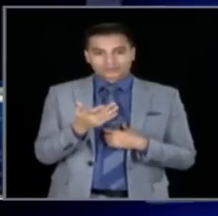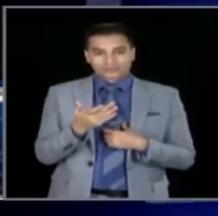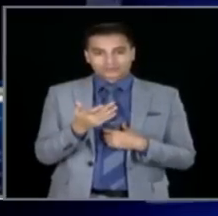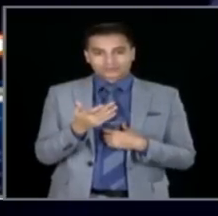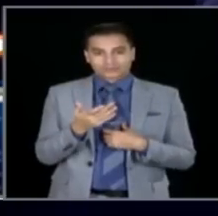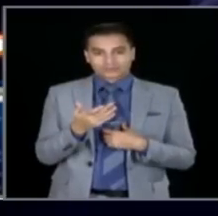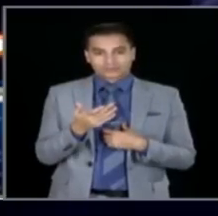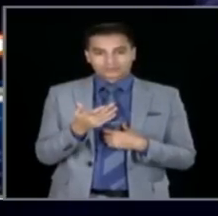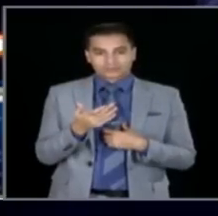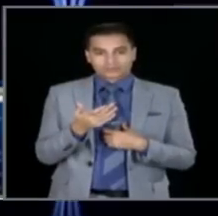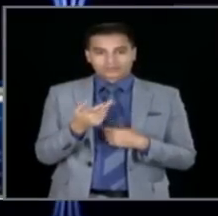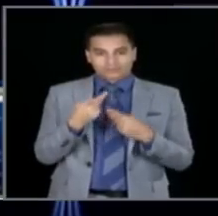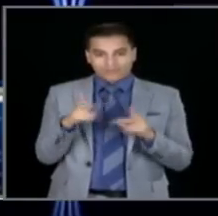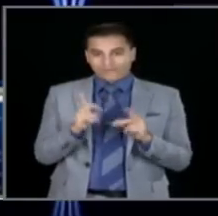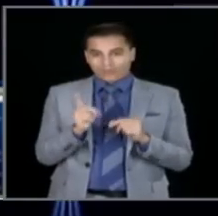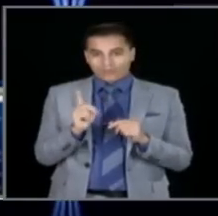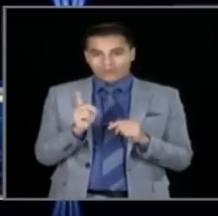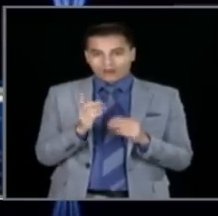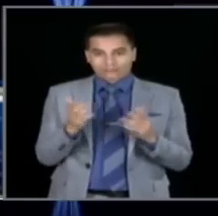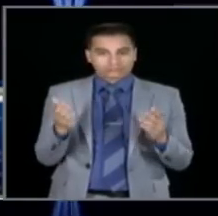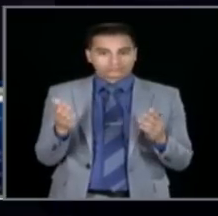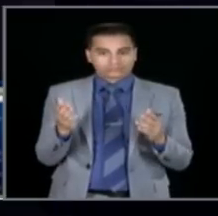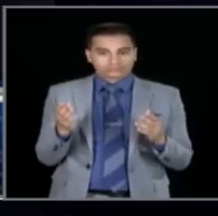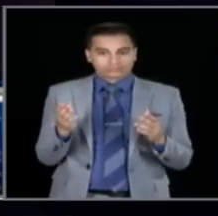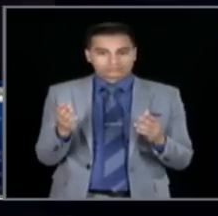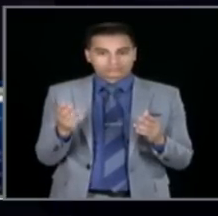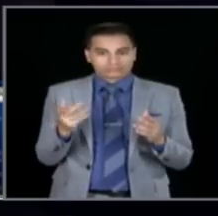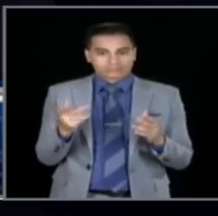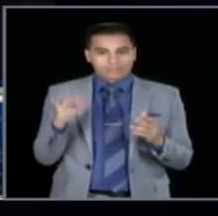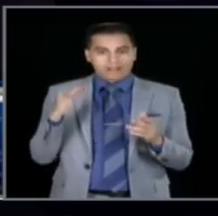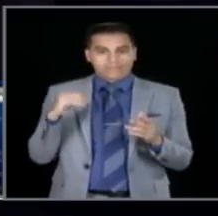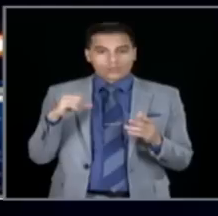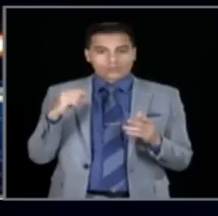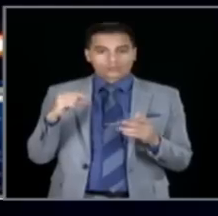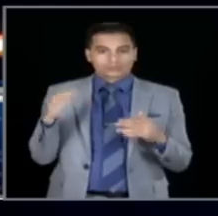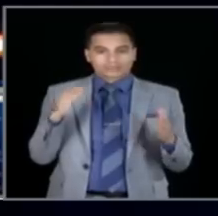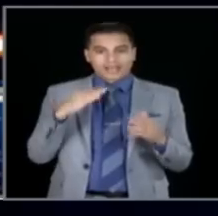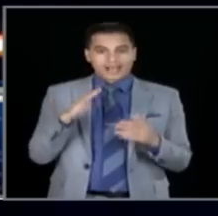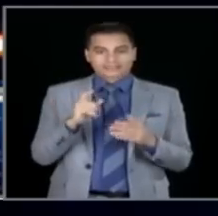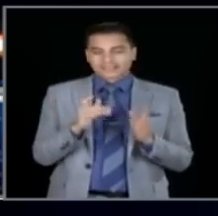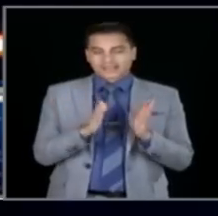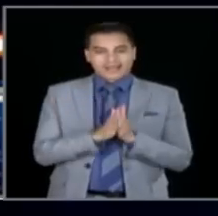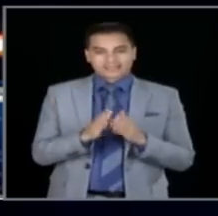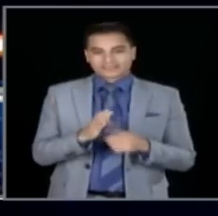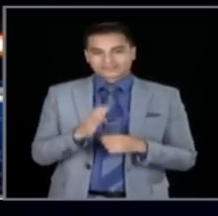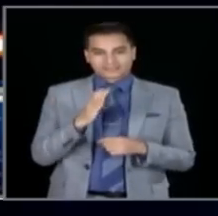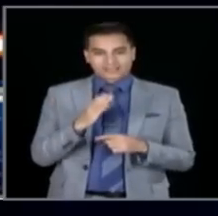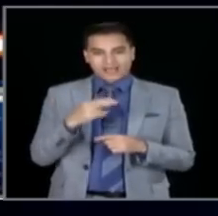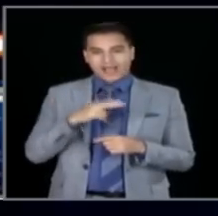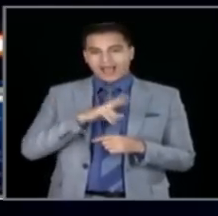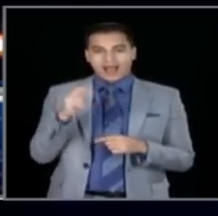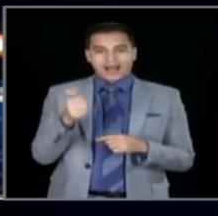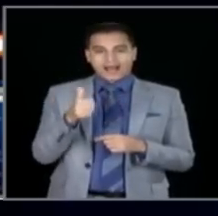الأسوان. موافقين؟ لا. شفت محمود حسن، للأسف الشديد علاء